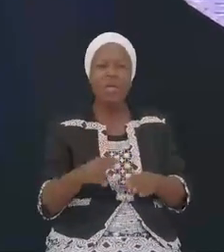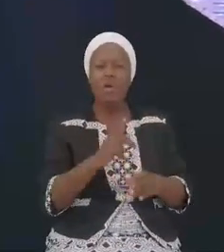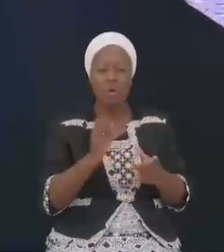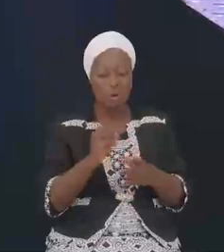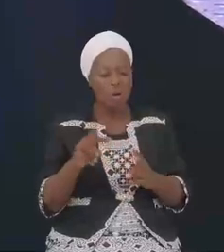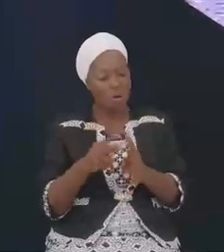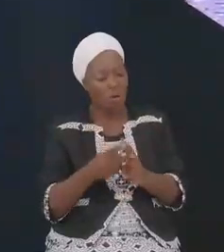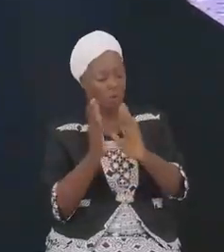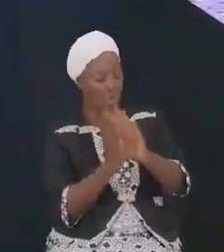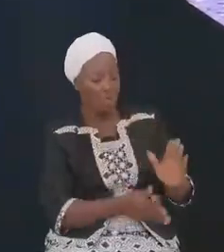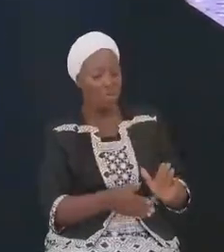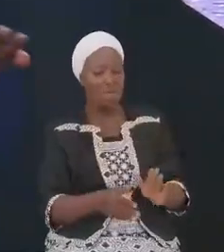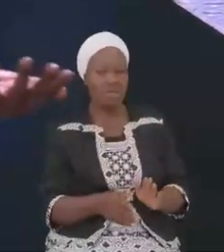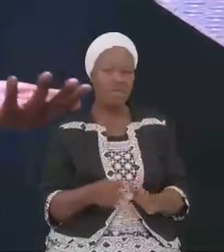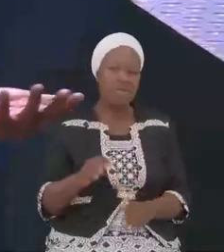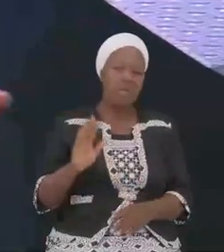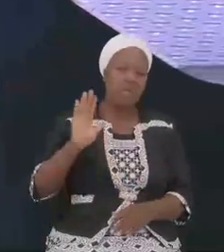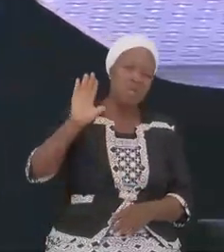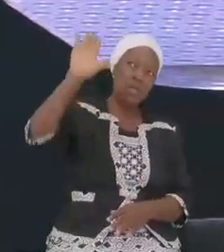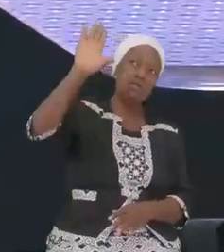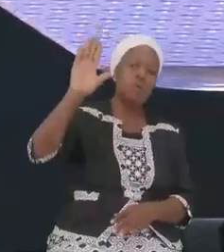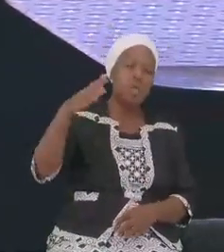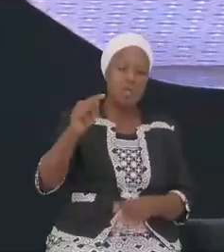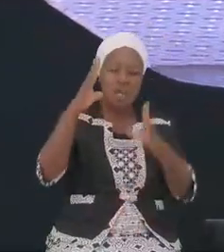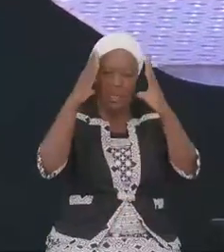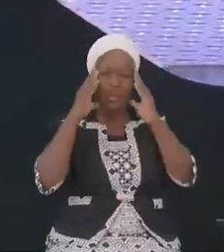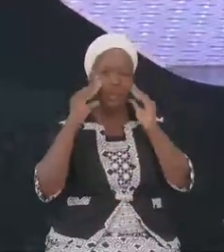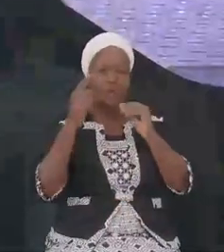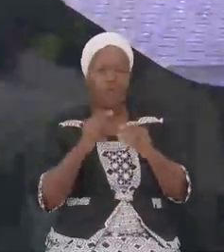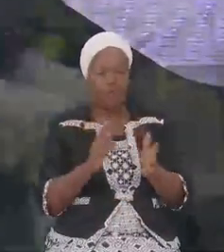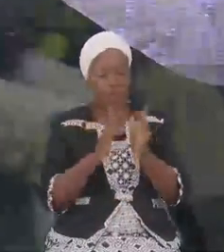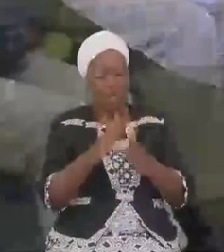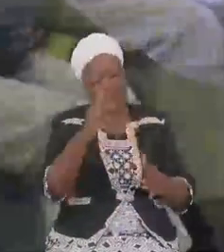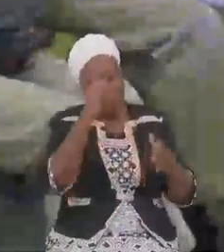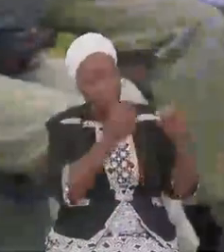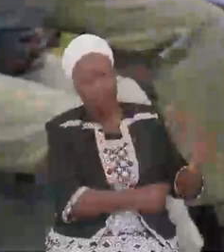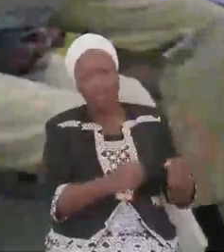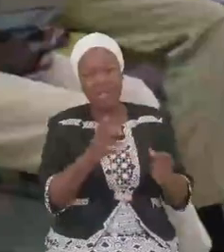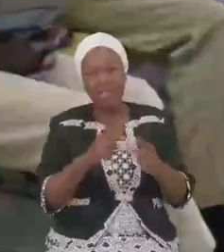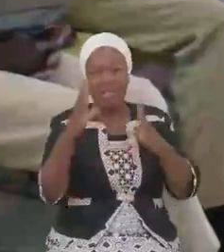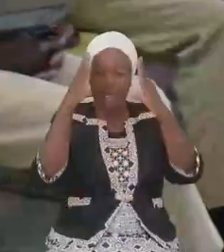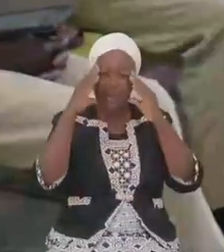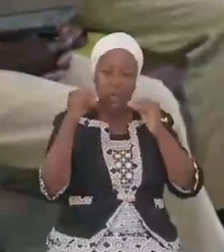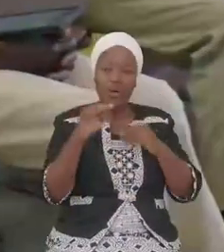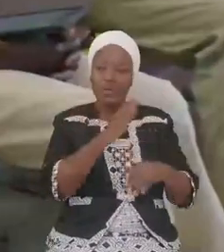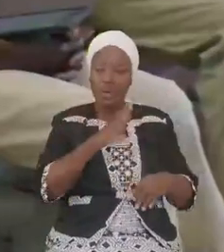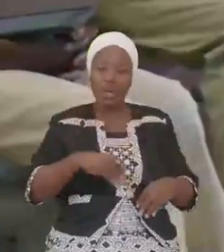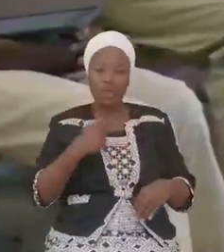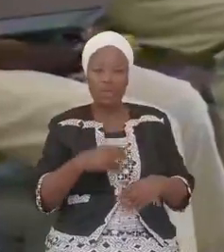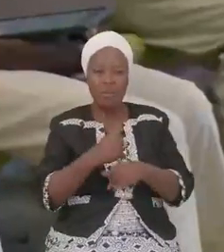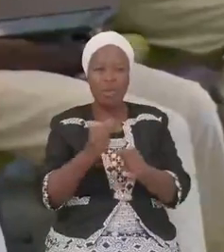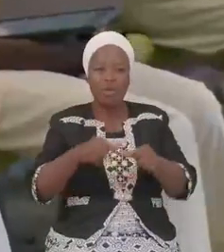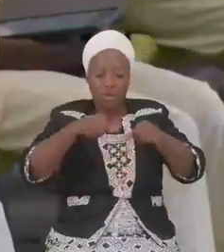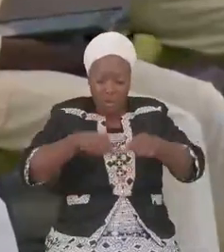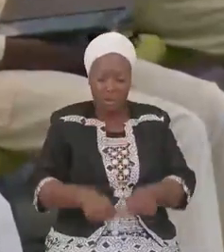du Seigneur. Tu vas l'expérience de la foi, tu vas expérimenter la foi chrétienne, l'expérience de Christ